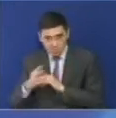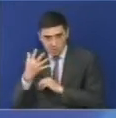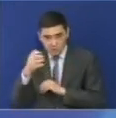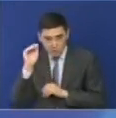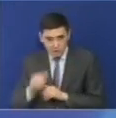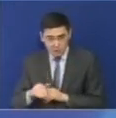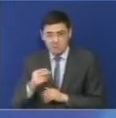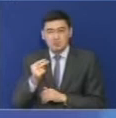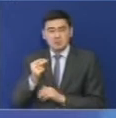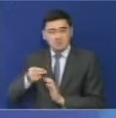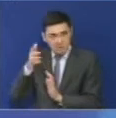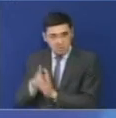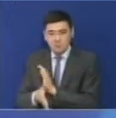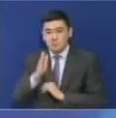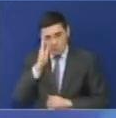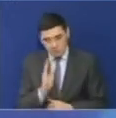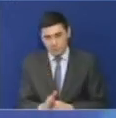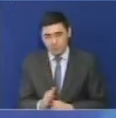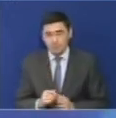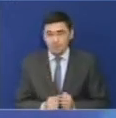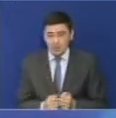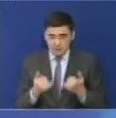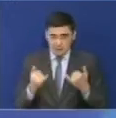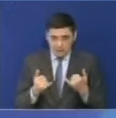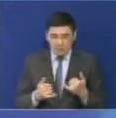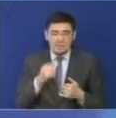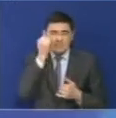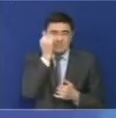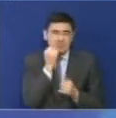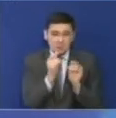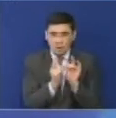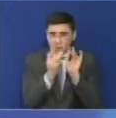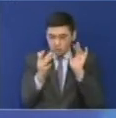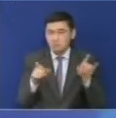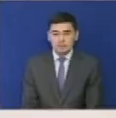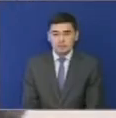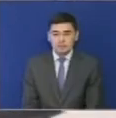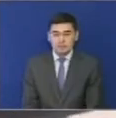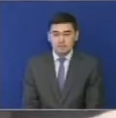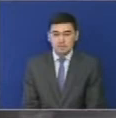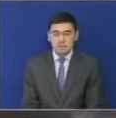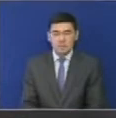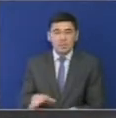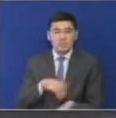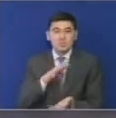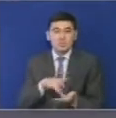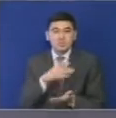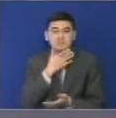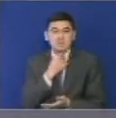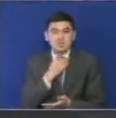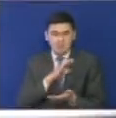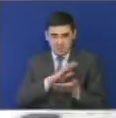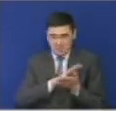теңге қарастырылып отыр. Жөндеу жұмыстары бүгінде ескі көпірде де қарқынды жүргізілуде. Қала жолдарының жағдайы